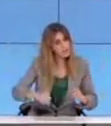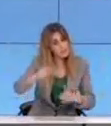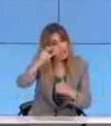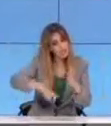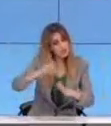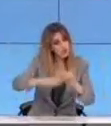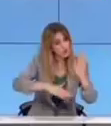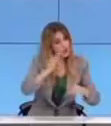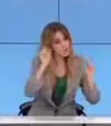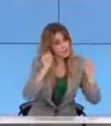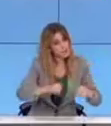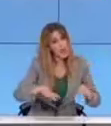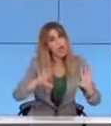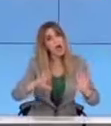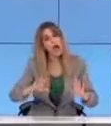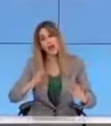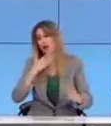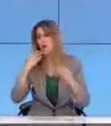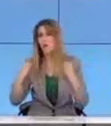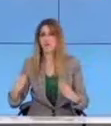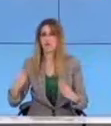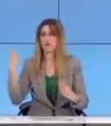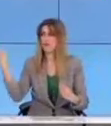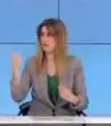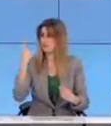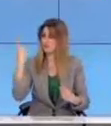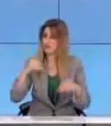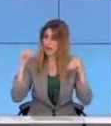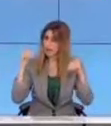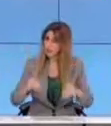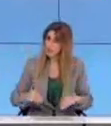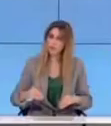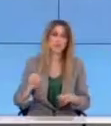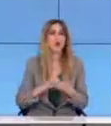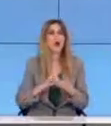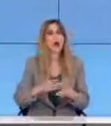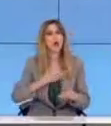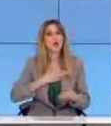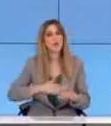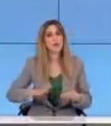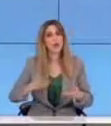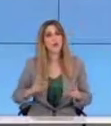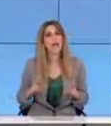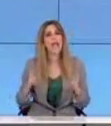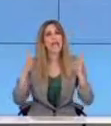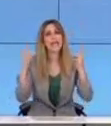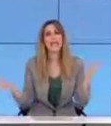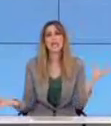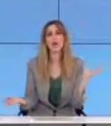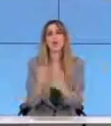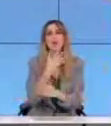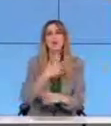για παράδειγμα, της ηλιακής και αιωλικής ενέργειας και μέσα από την εθνική μας στρατηγική για την κυκλική οικονομία.